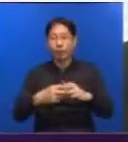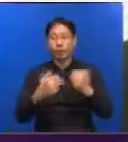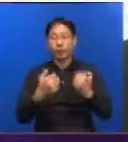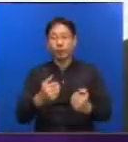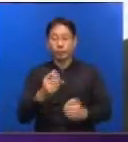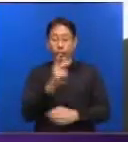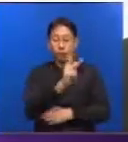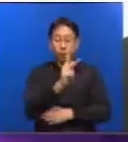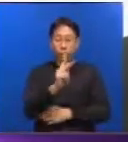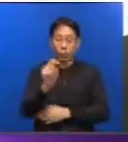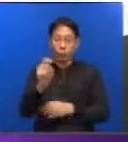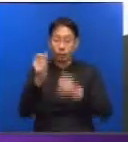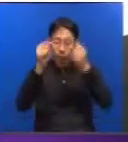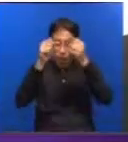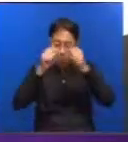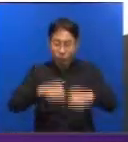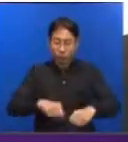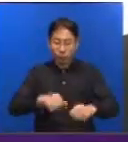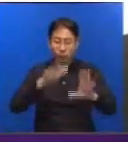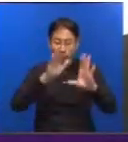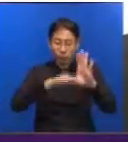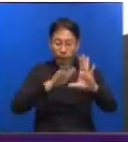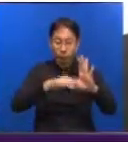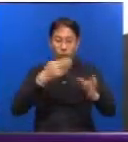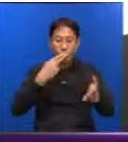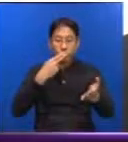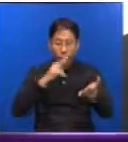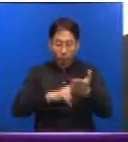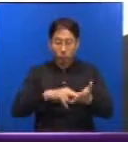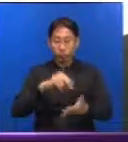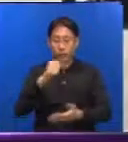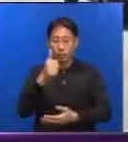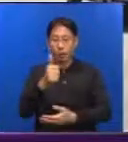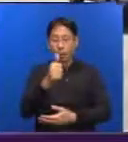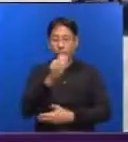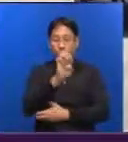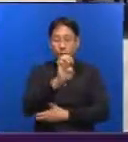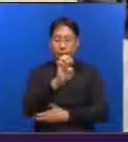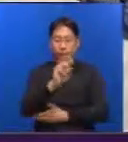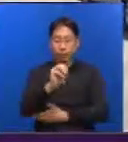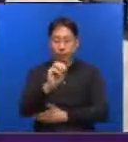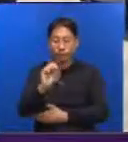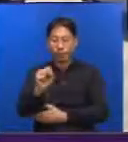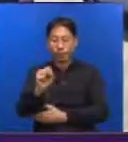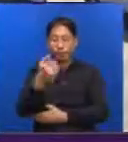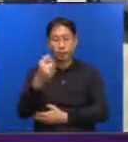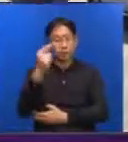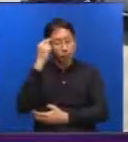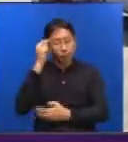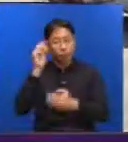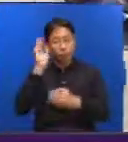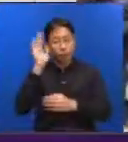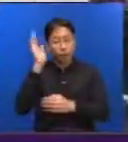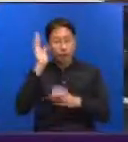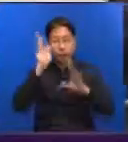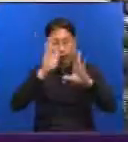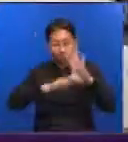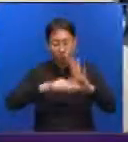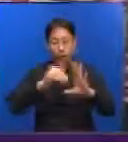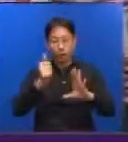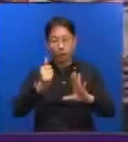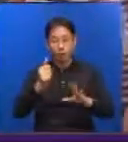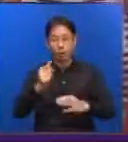าก็ต่อคามีมะติให้รับสมัครทางปลายสนีด่วนพิเศษหรอ EMSก็คาดว่าจะสามารถปกาศรับสมัครได้